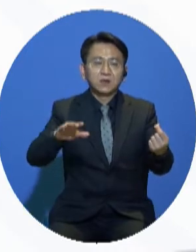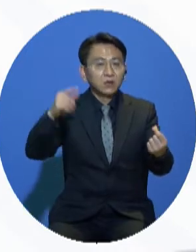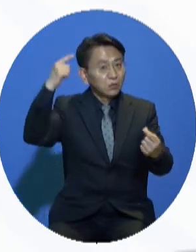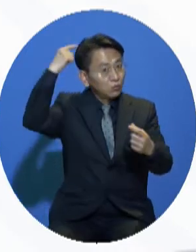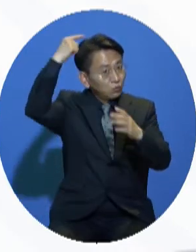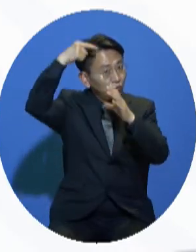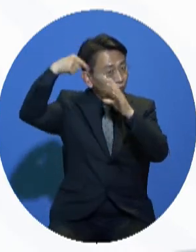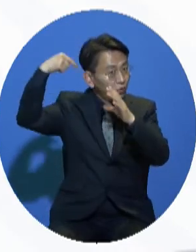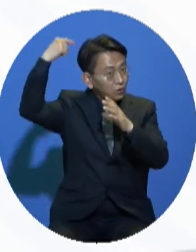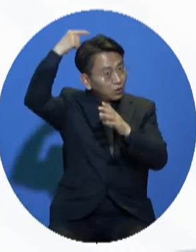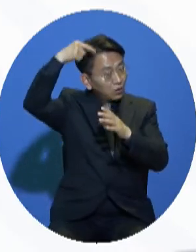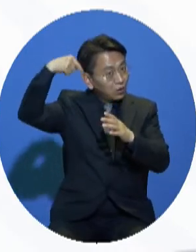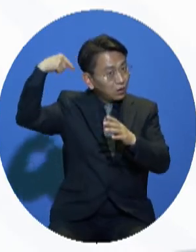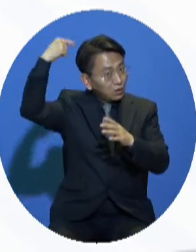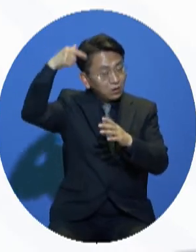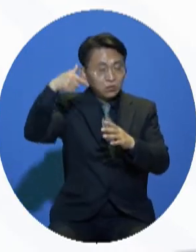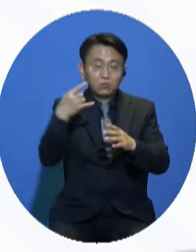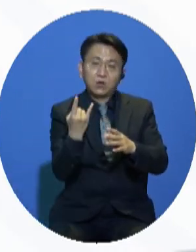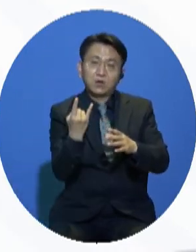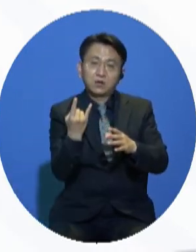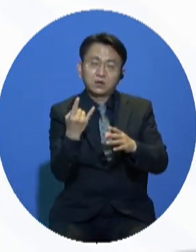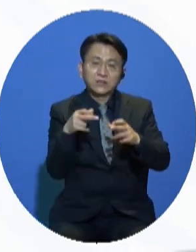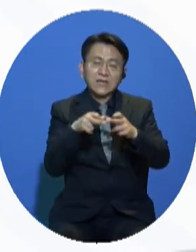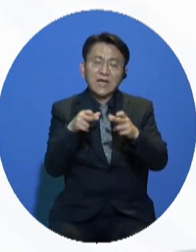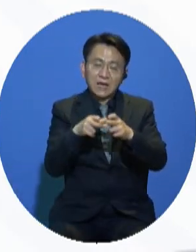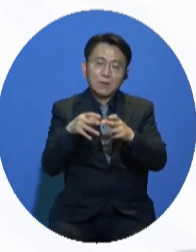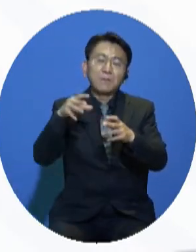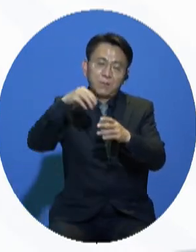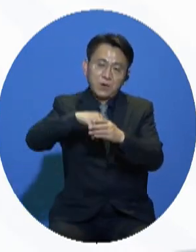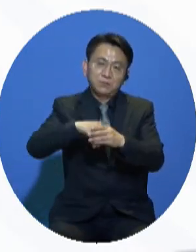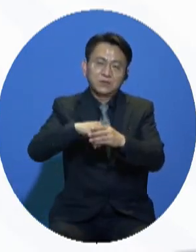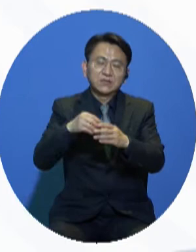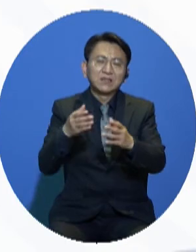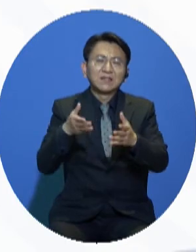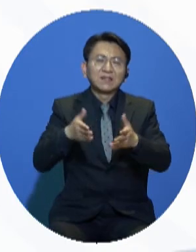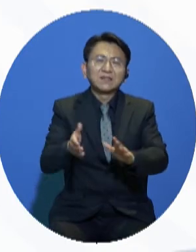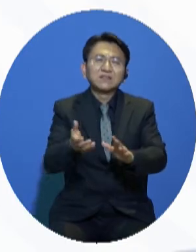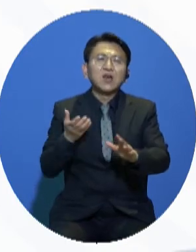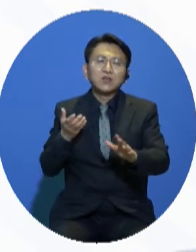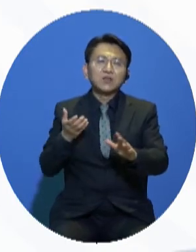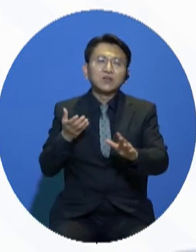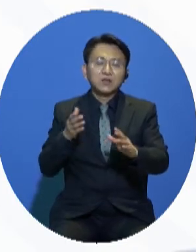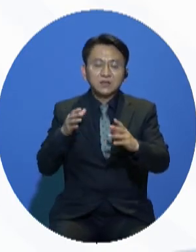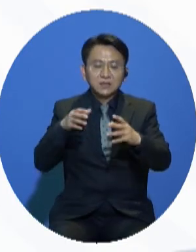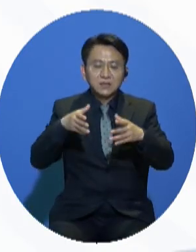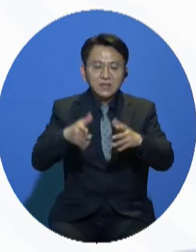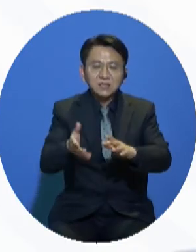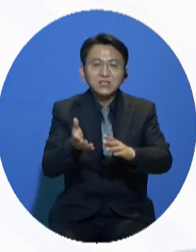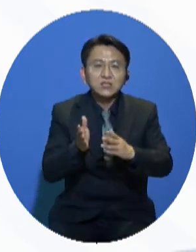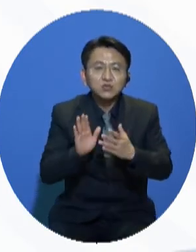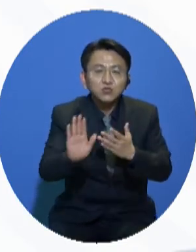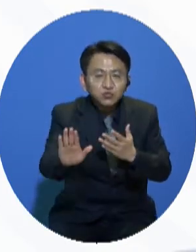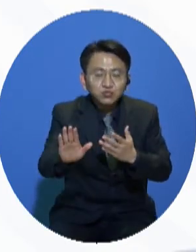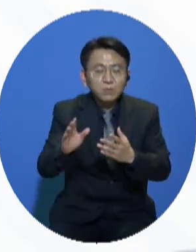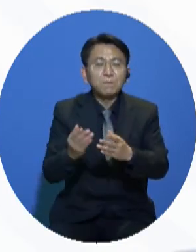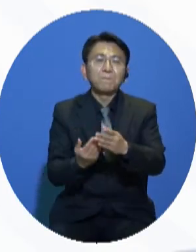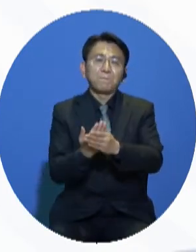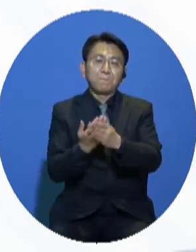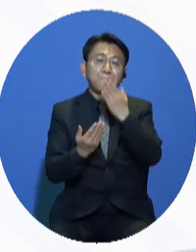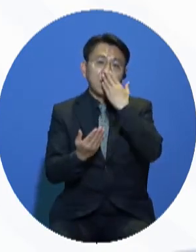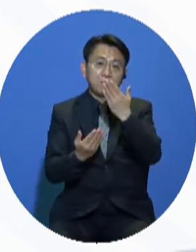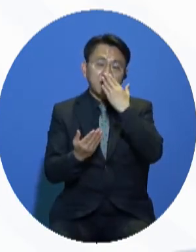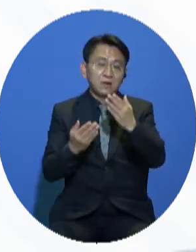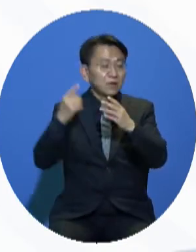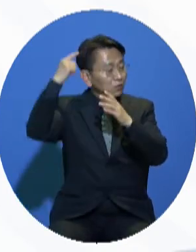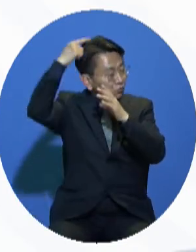뇌에 있어서 여러 가지 장애가 있는 상태를 말합니다. 태어나기 전, 태어나기 후에 발생할 수 있는데 이